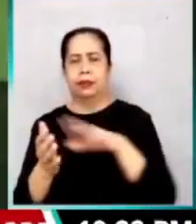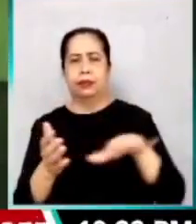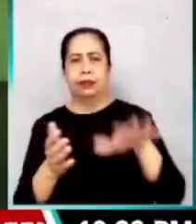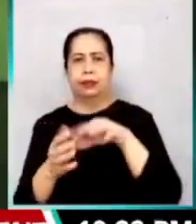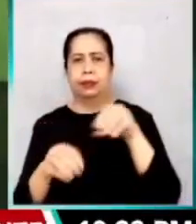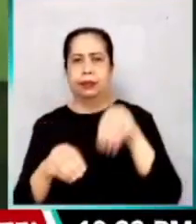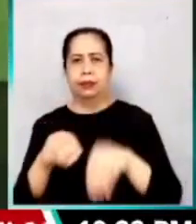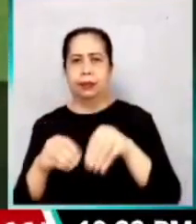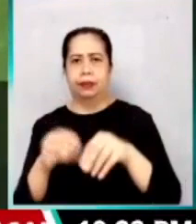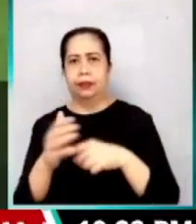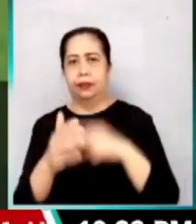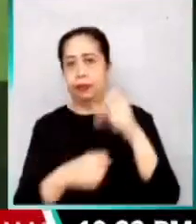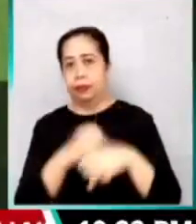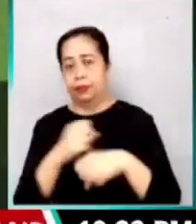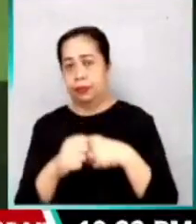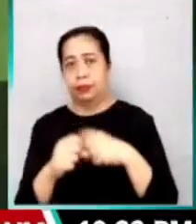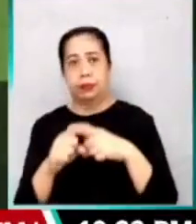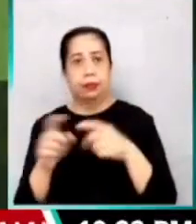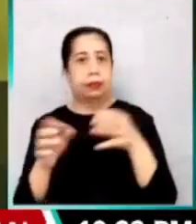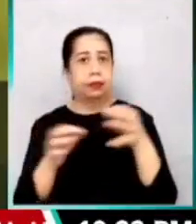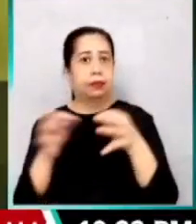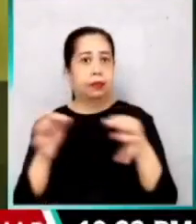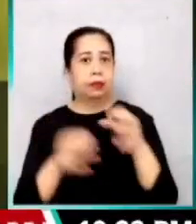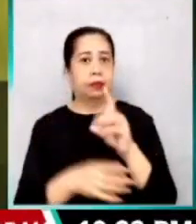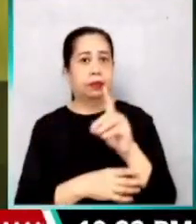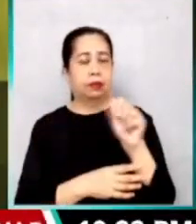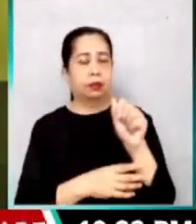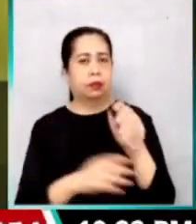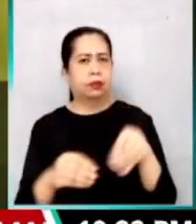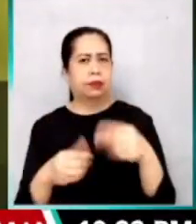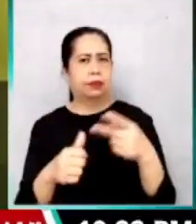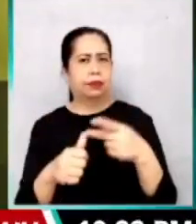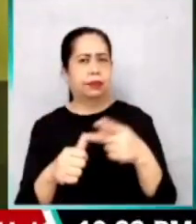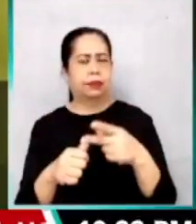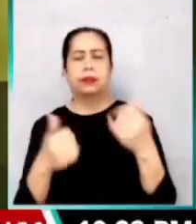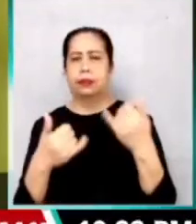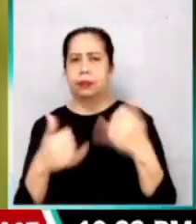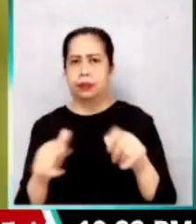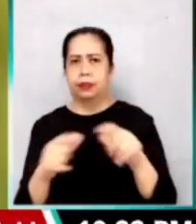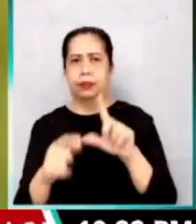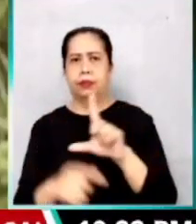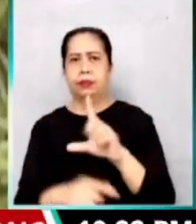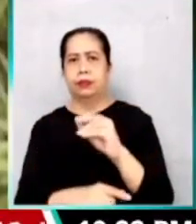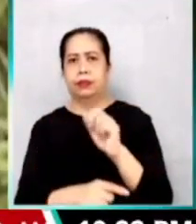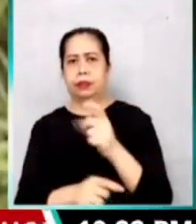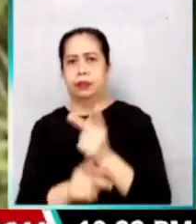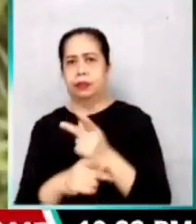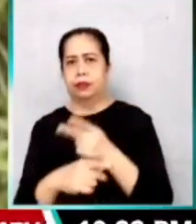Pero paglilinaw ng DA, bibigyan prioridad pa rin ang local producers.